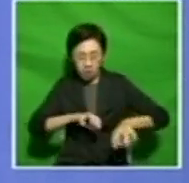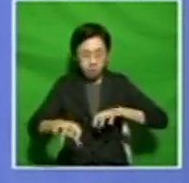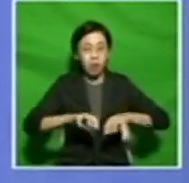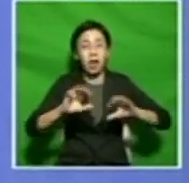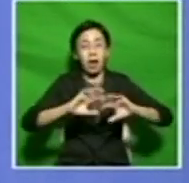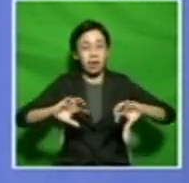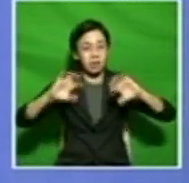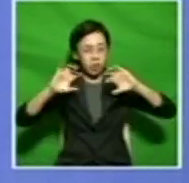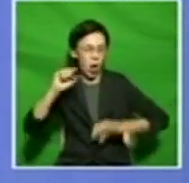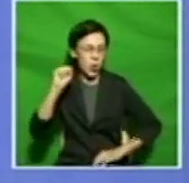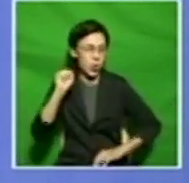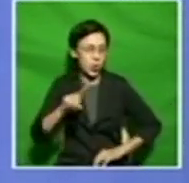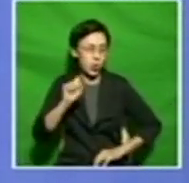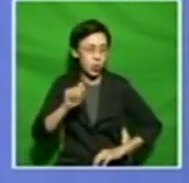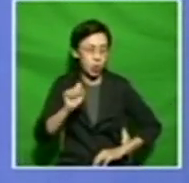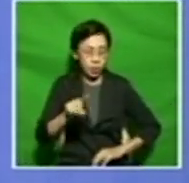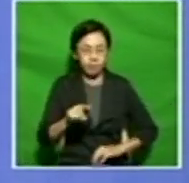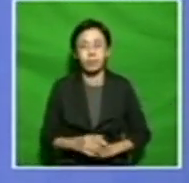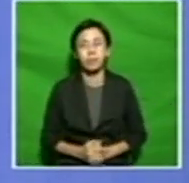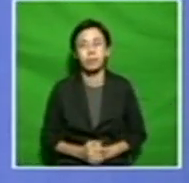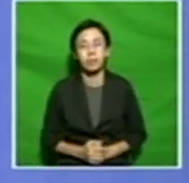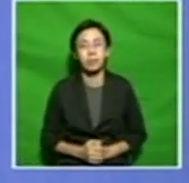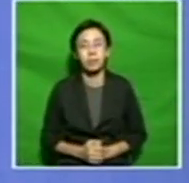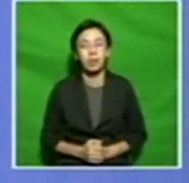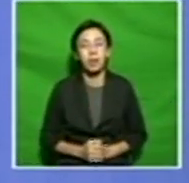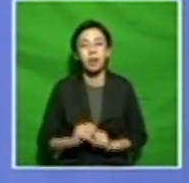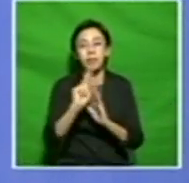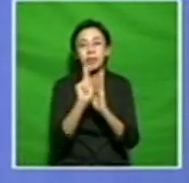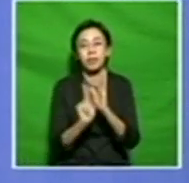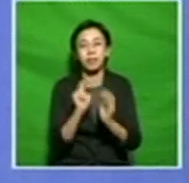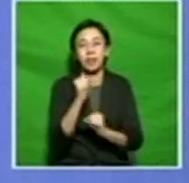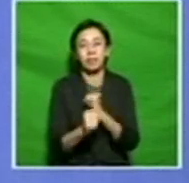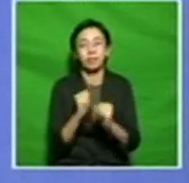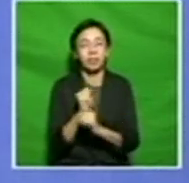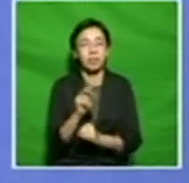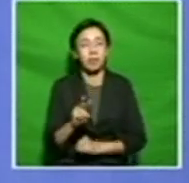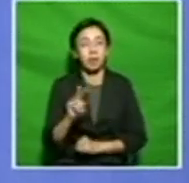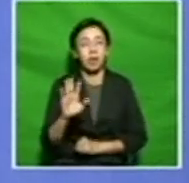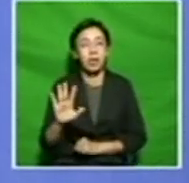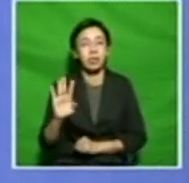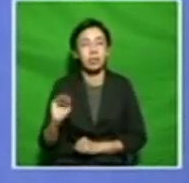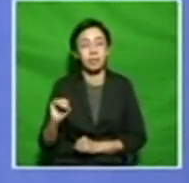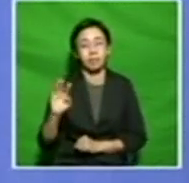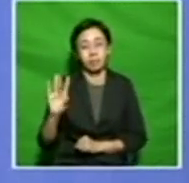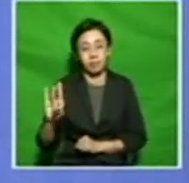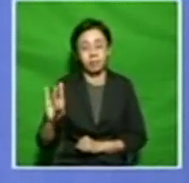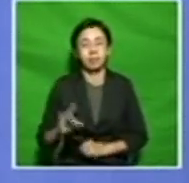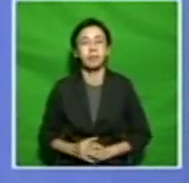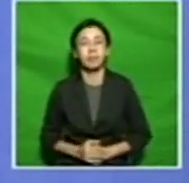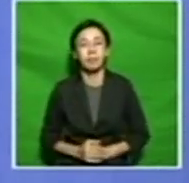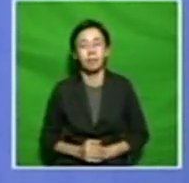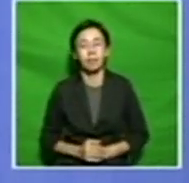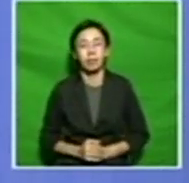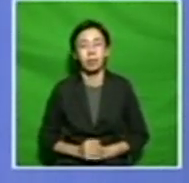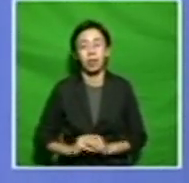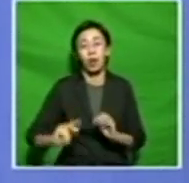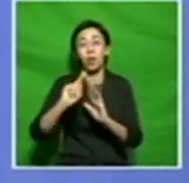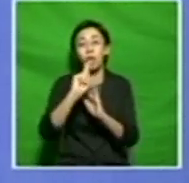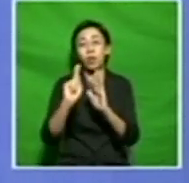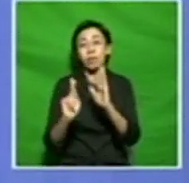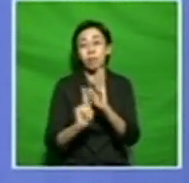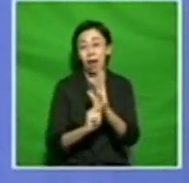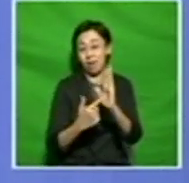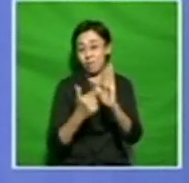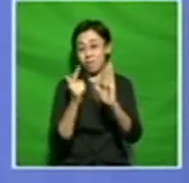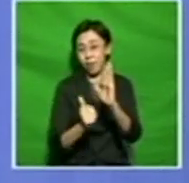การในสถานการณ์ฉุกเฉินพ.ศ. 2548เพราะฉะนั้นกฎหมายแม่บทที่ให้อำนาจ